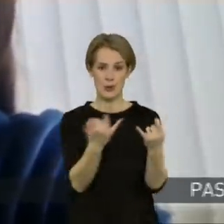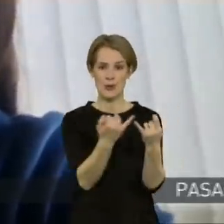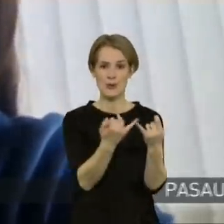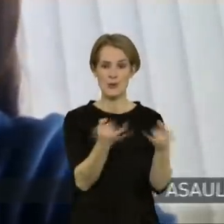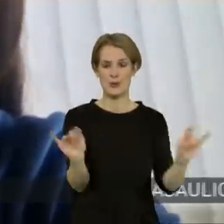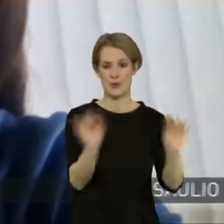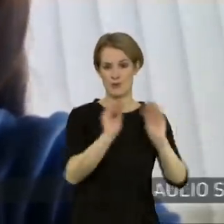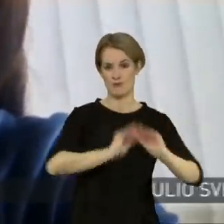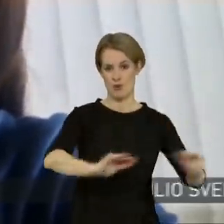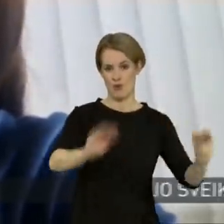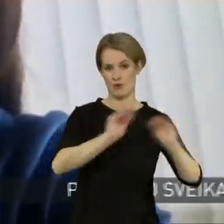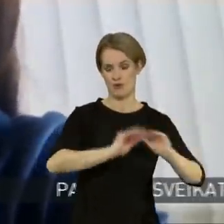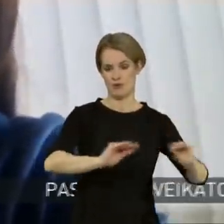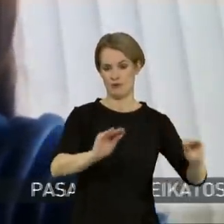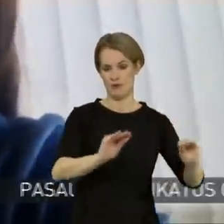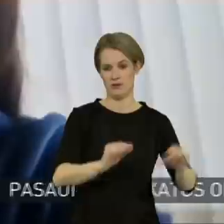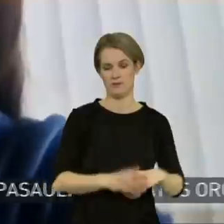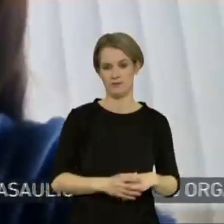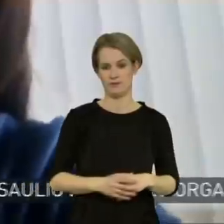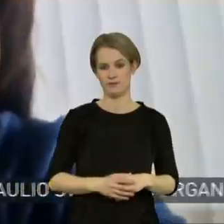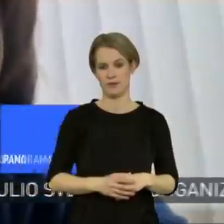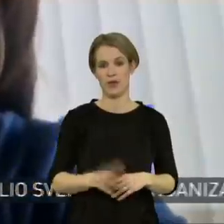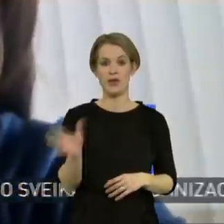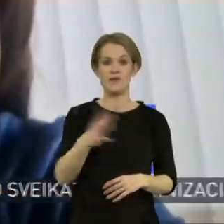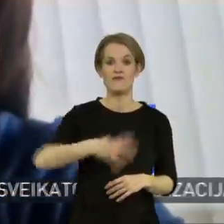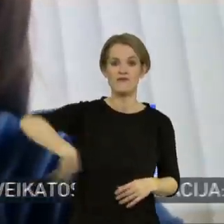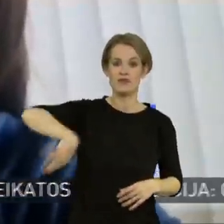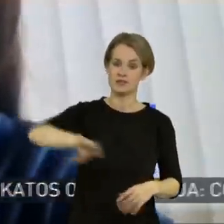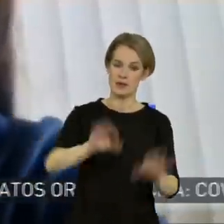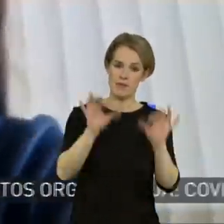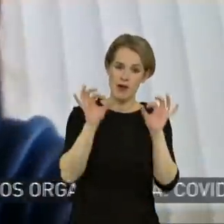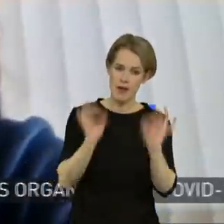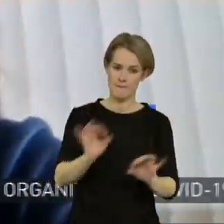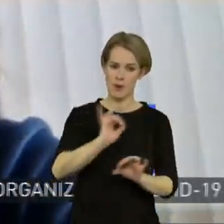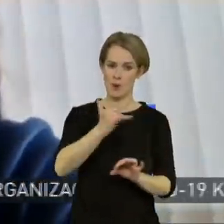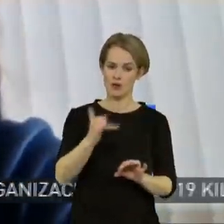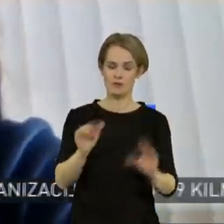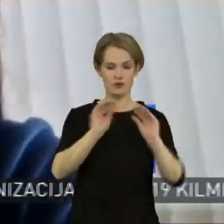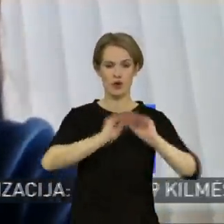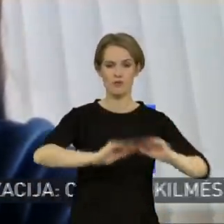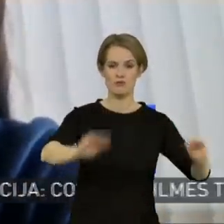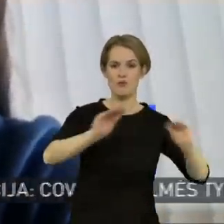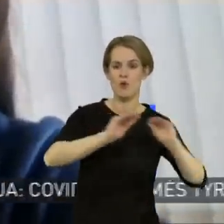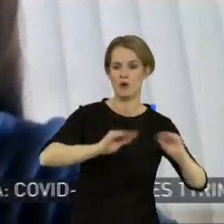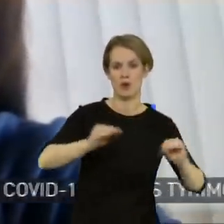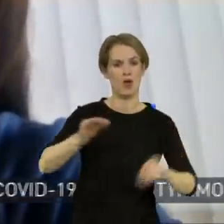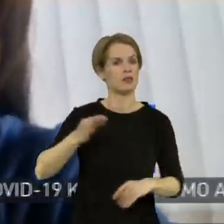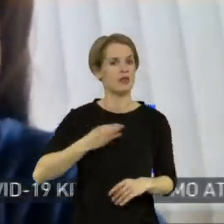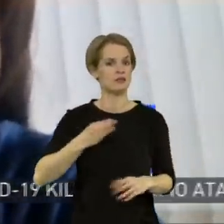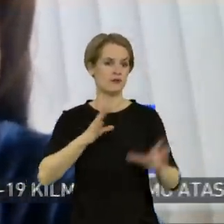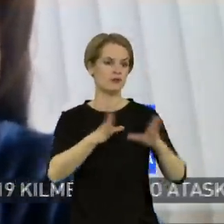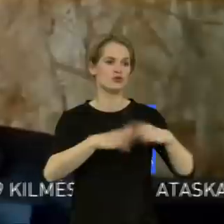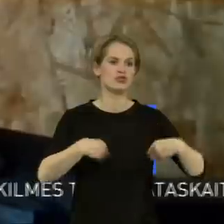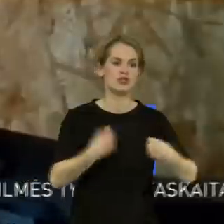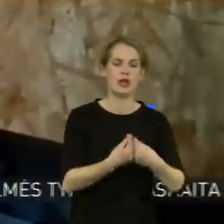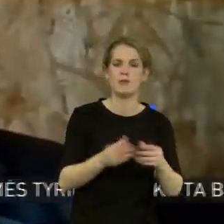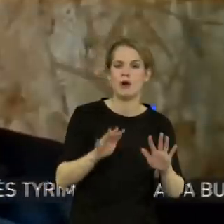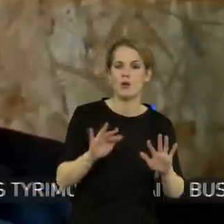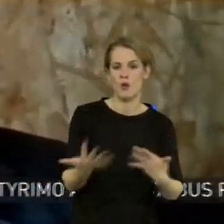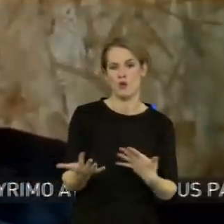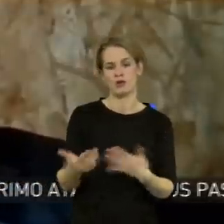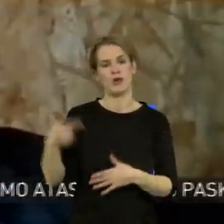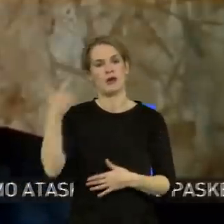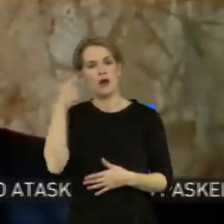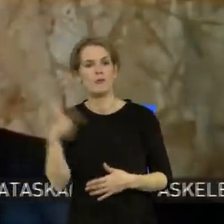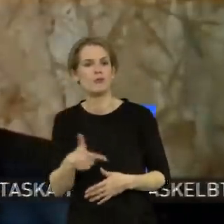kokybiškas ugdymas kiekvienam tai yra prioritetas, nes svarbu, iš kokios jisai šeimos ateitų, su kokiais gebėjimais. Visų pirma,